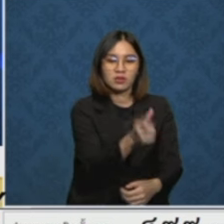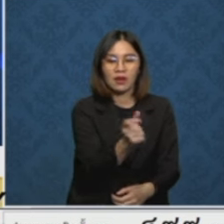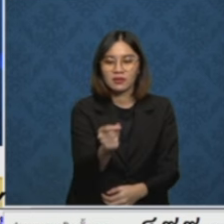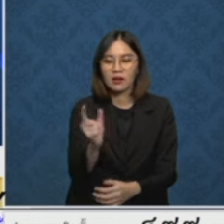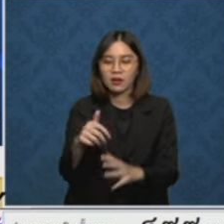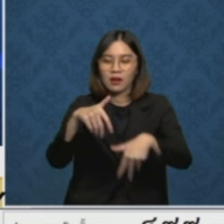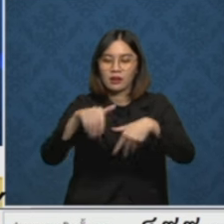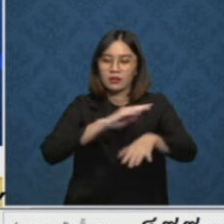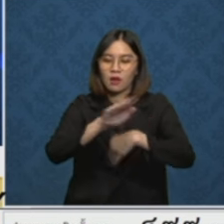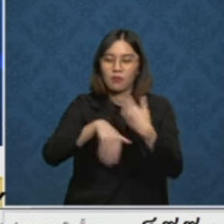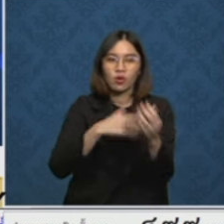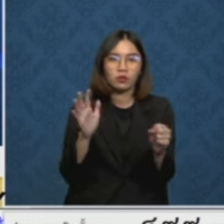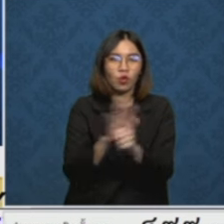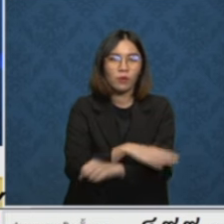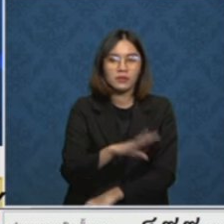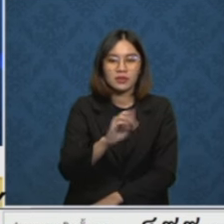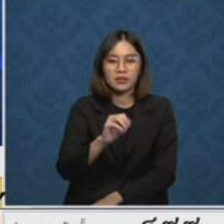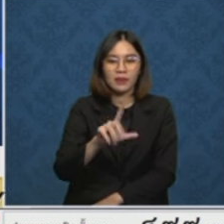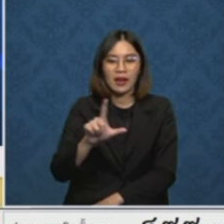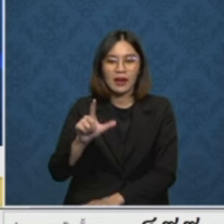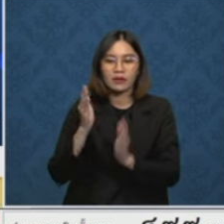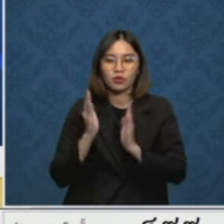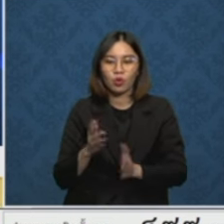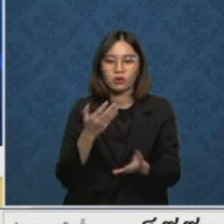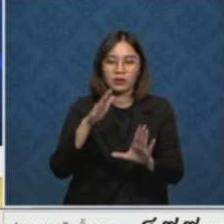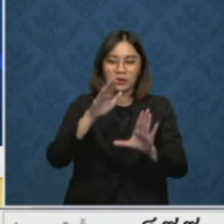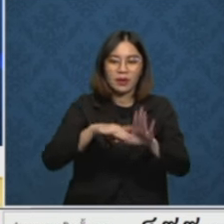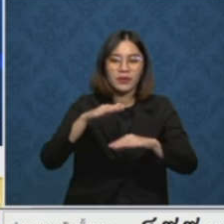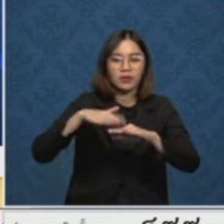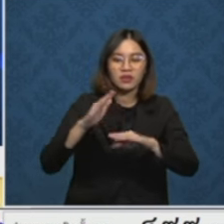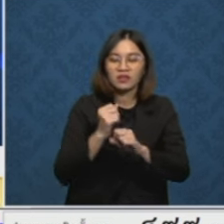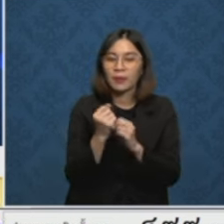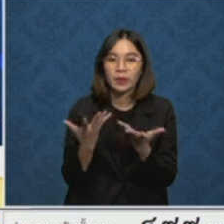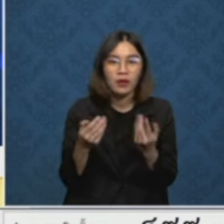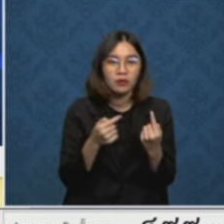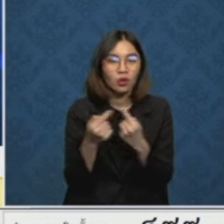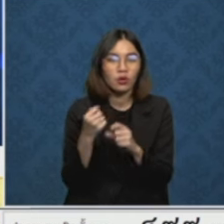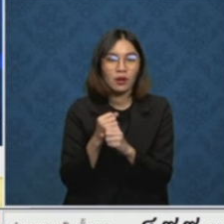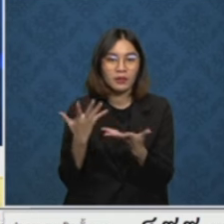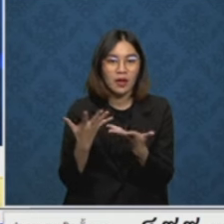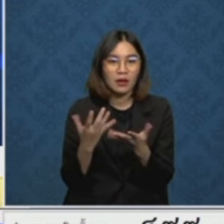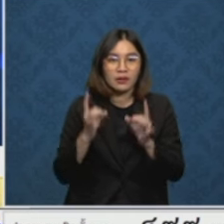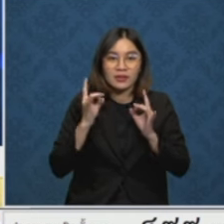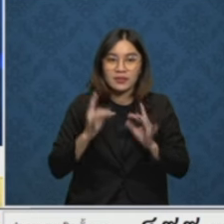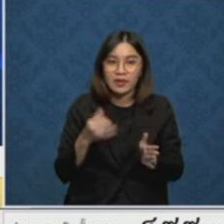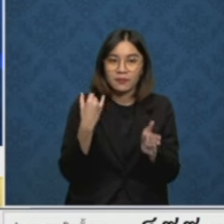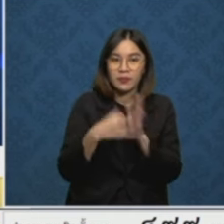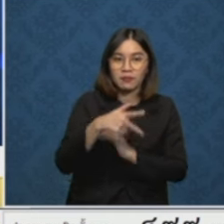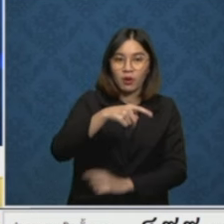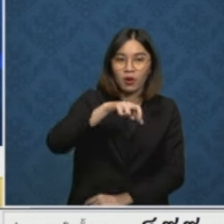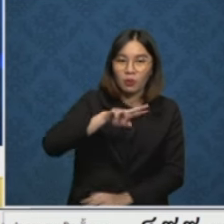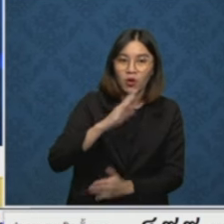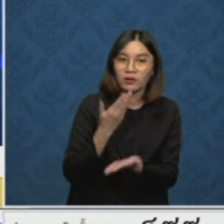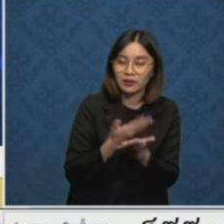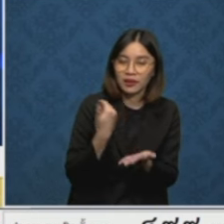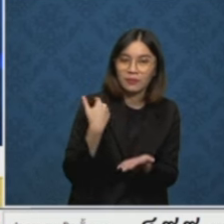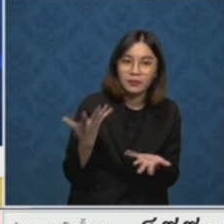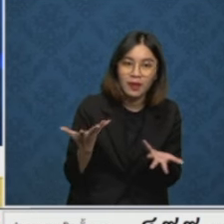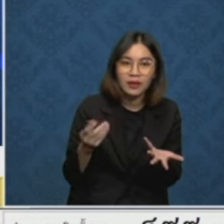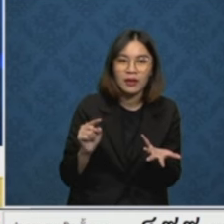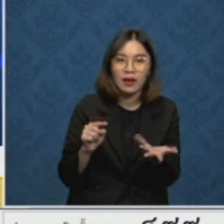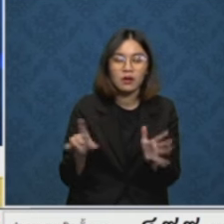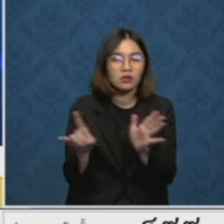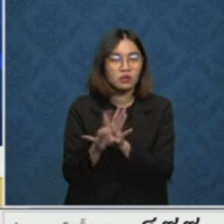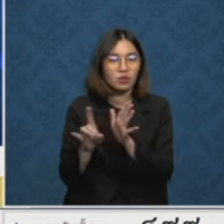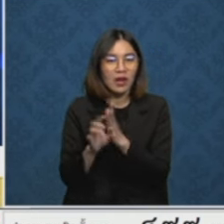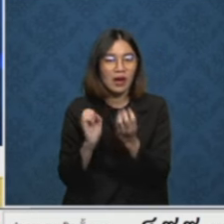งทะเบียนเกิน45ล้านคนแล้วทำยังไงกันต่อจะเสี่ยงผิดพรบ.เงินตราไหมหรือว่าสุดท้ายมันจะยิ่